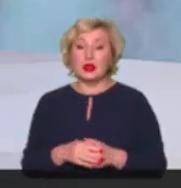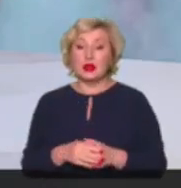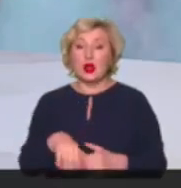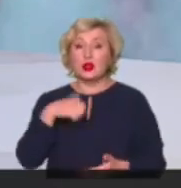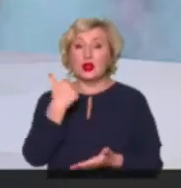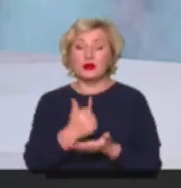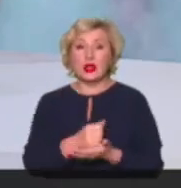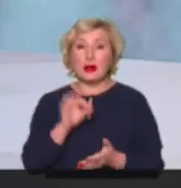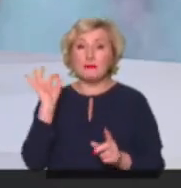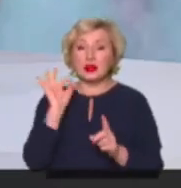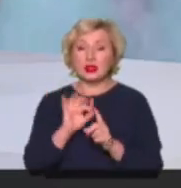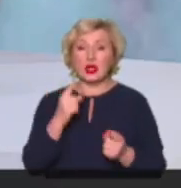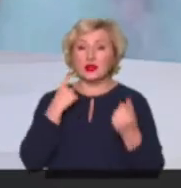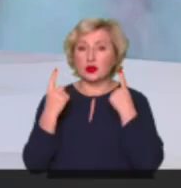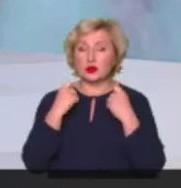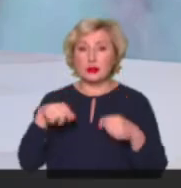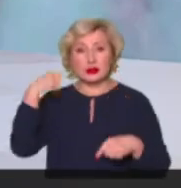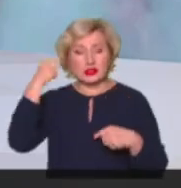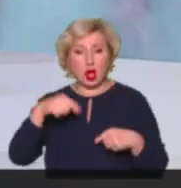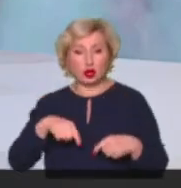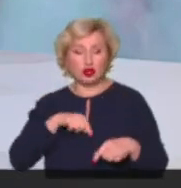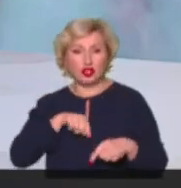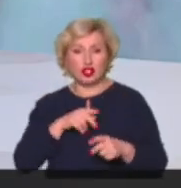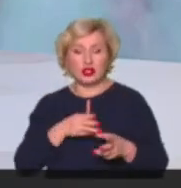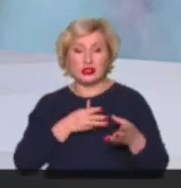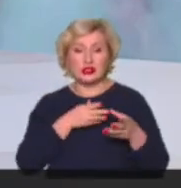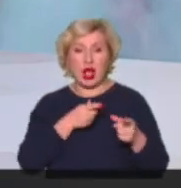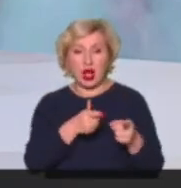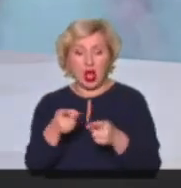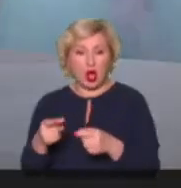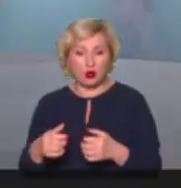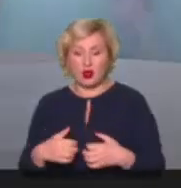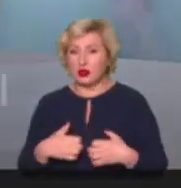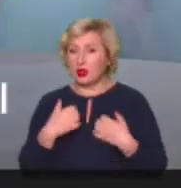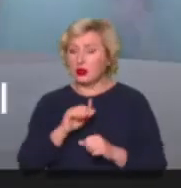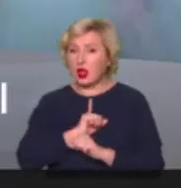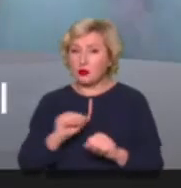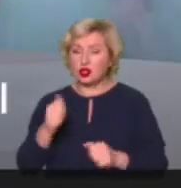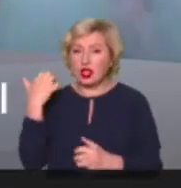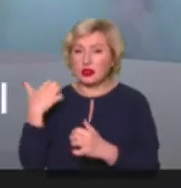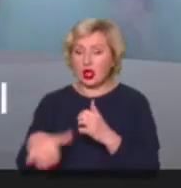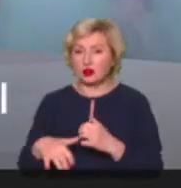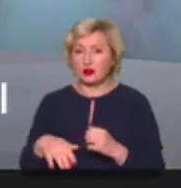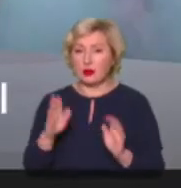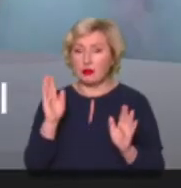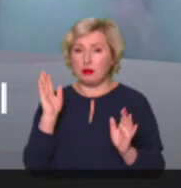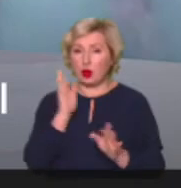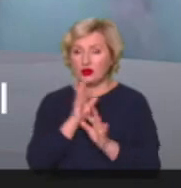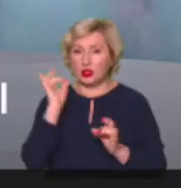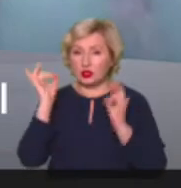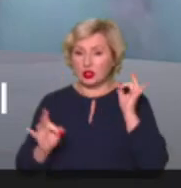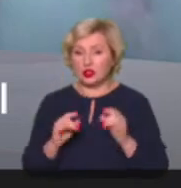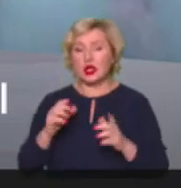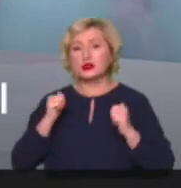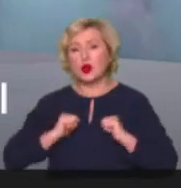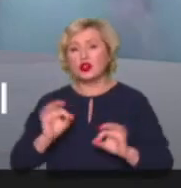Головна мета – це інформаційно-психологічне залякування. Не можна нехтувати повітряною тривогою. Це значить, що я вас заспокоюю, зараз буду казати, що